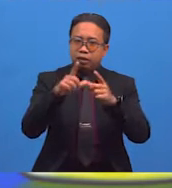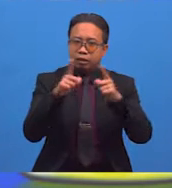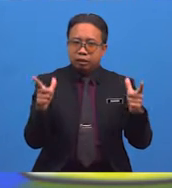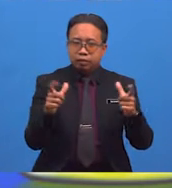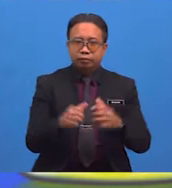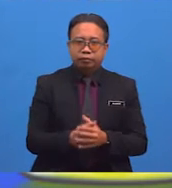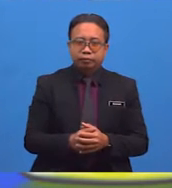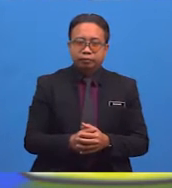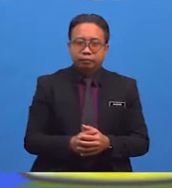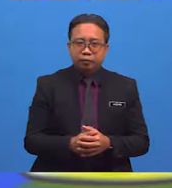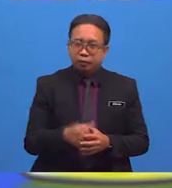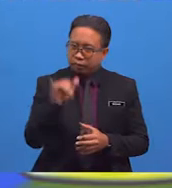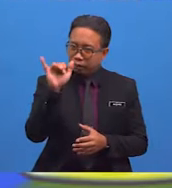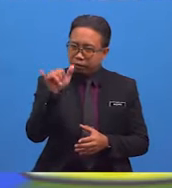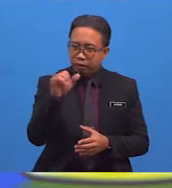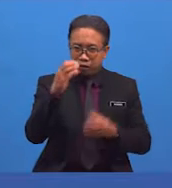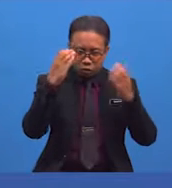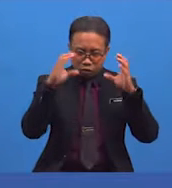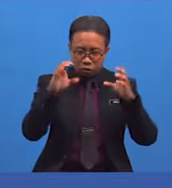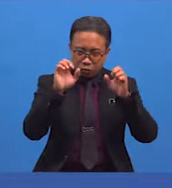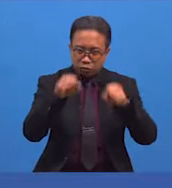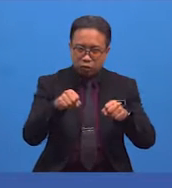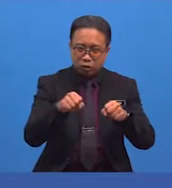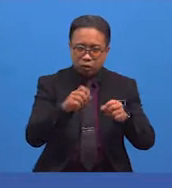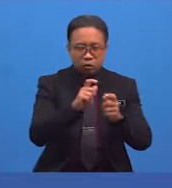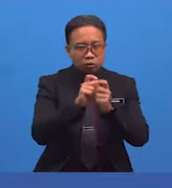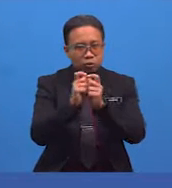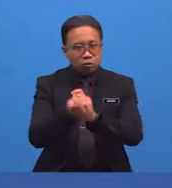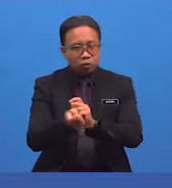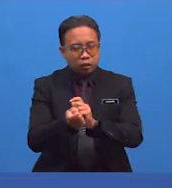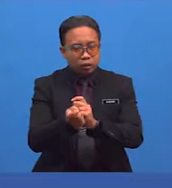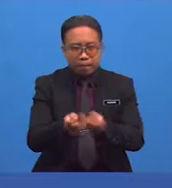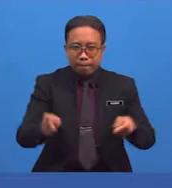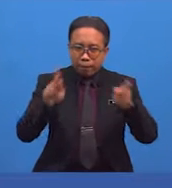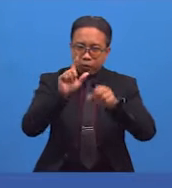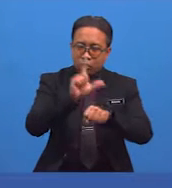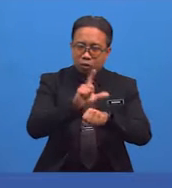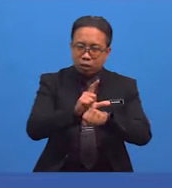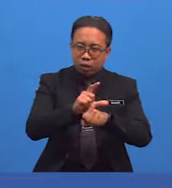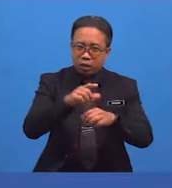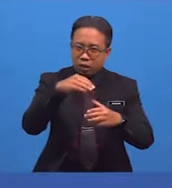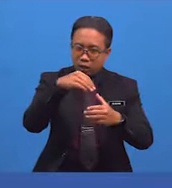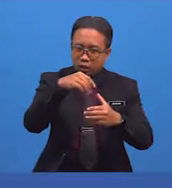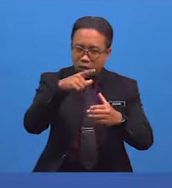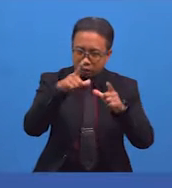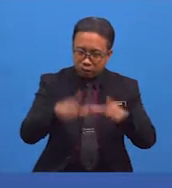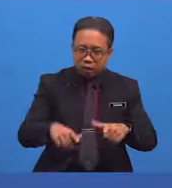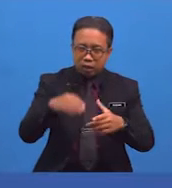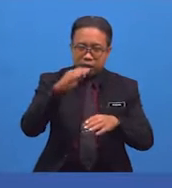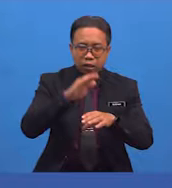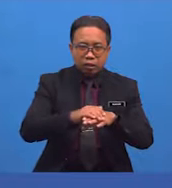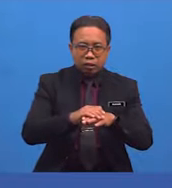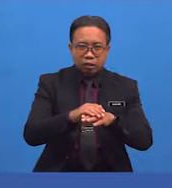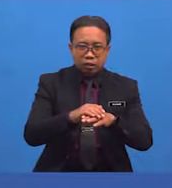lain? Ya, cikgu boleh mengalihkan periuk logam tadi dan letakkan periuk itu